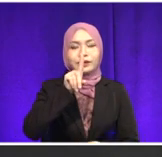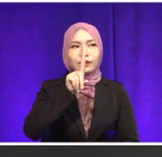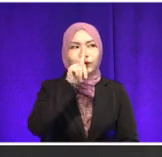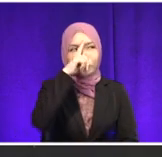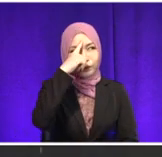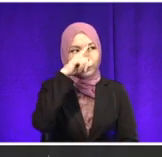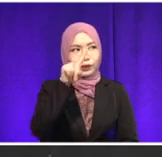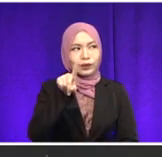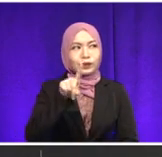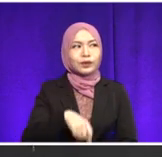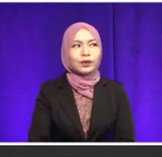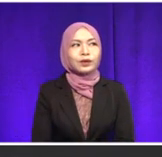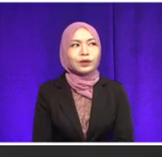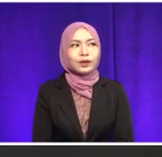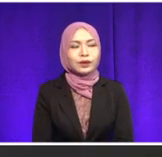Oke